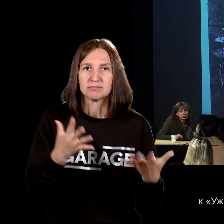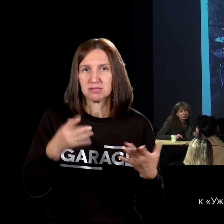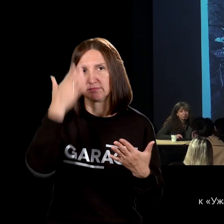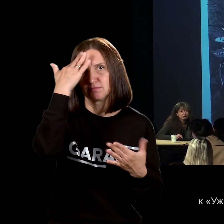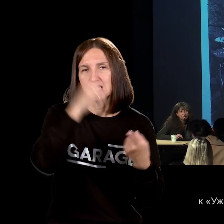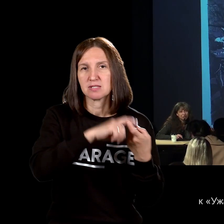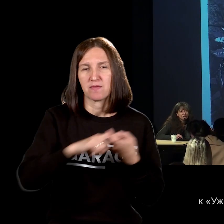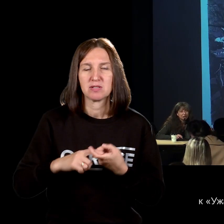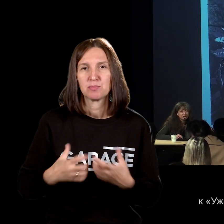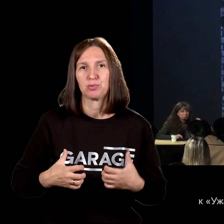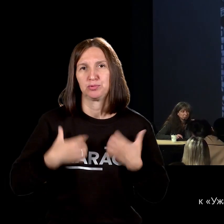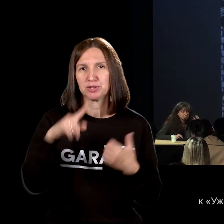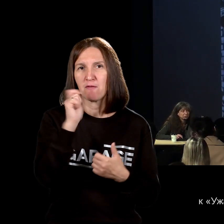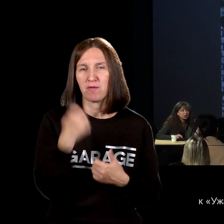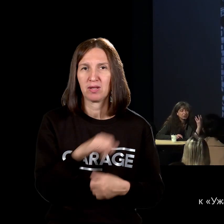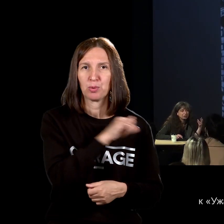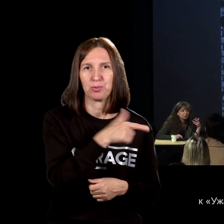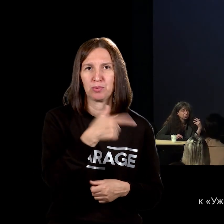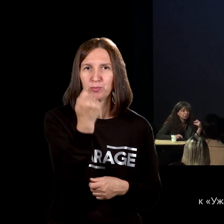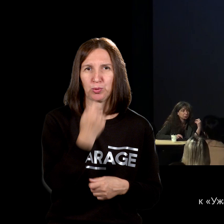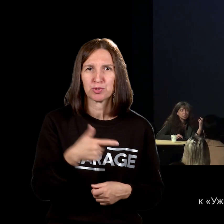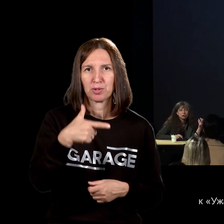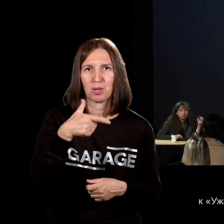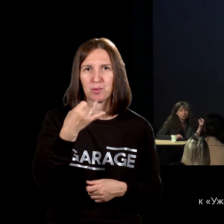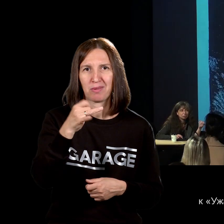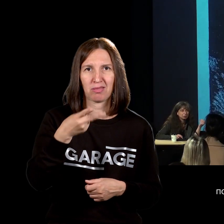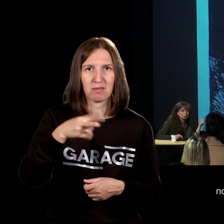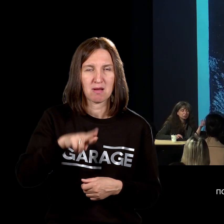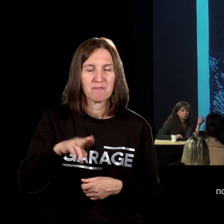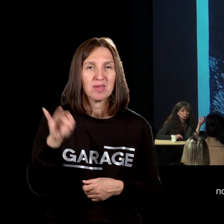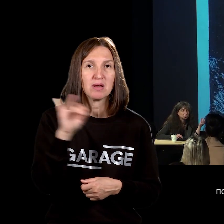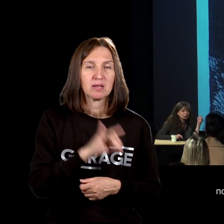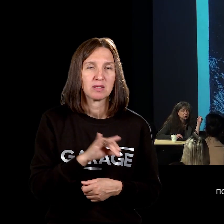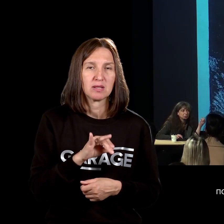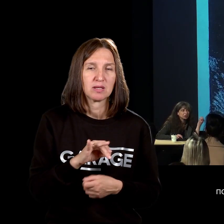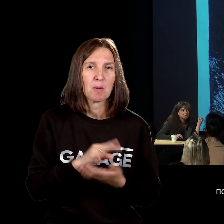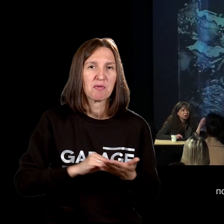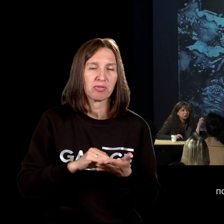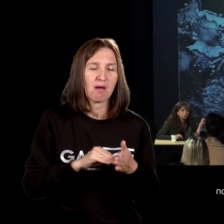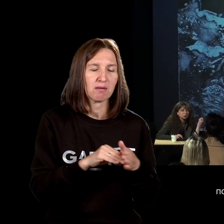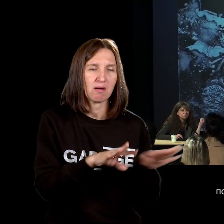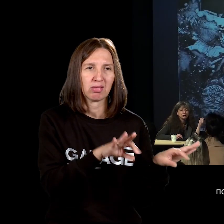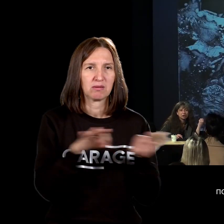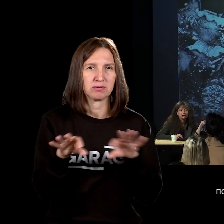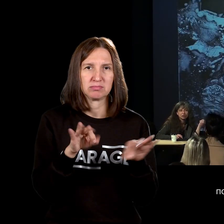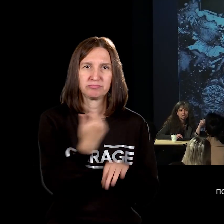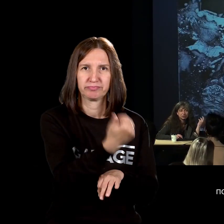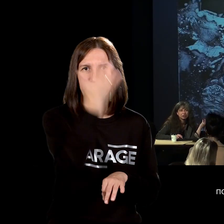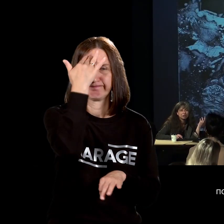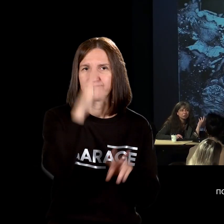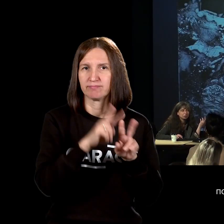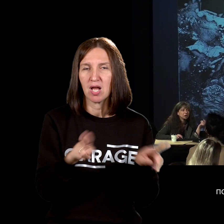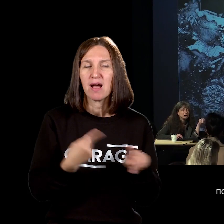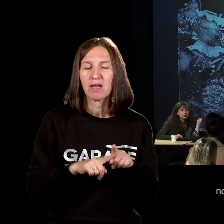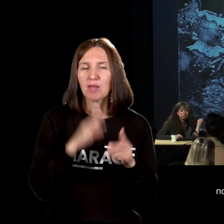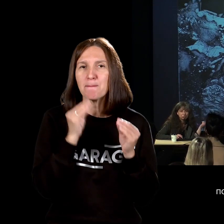Гои. И повторяет многие сюжеты, потому что это тоже некая постоянный сюжет, постоянная